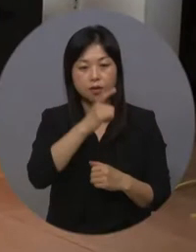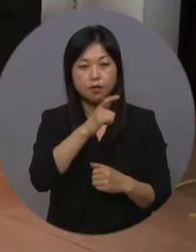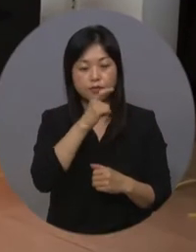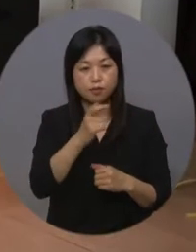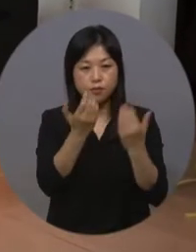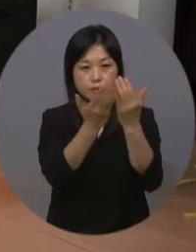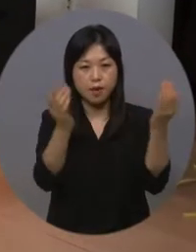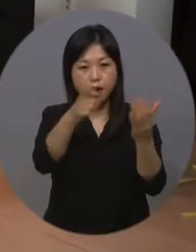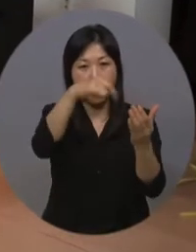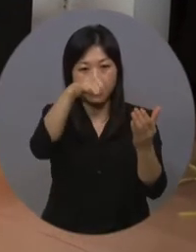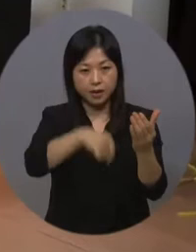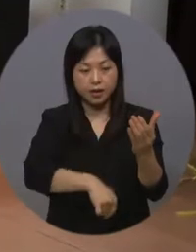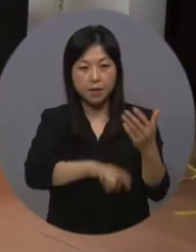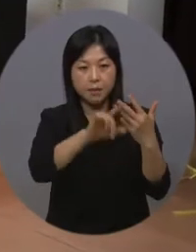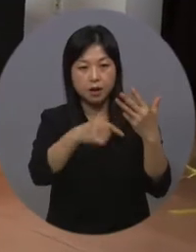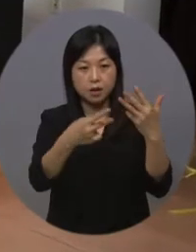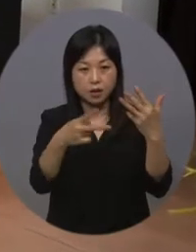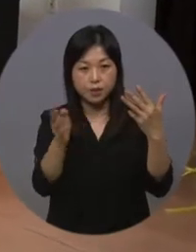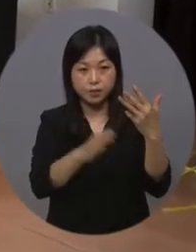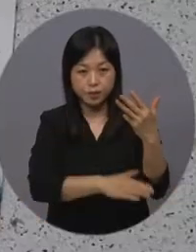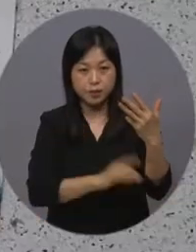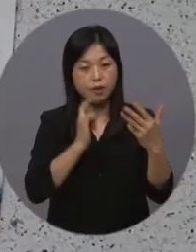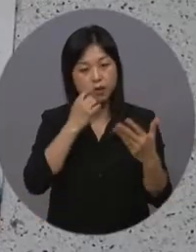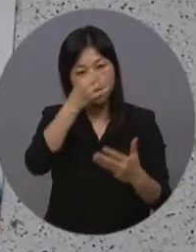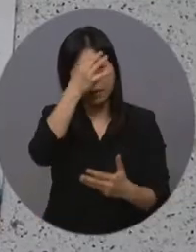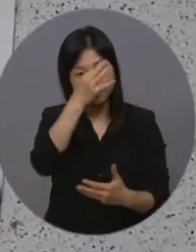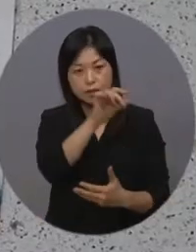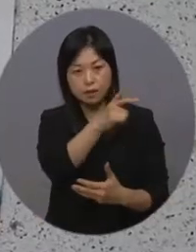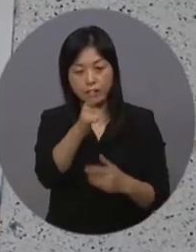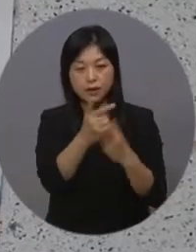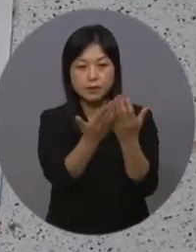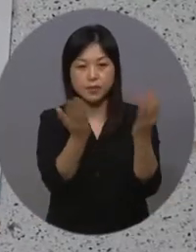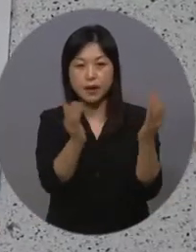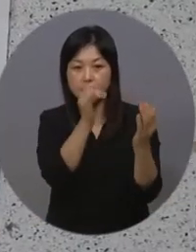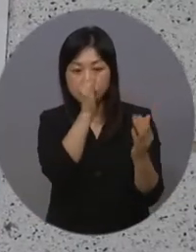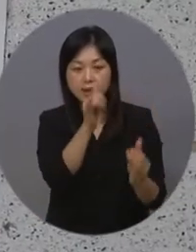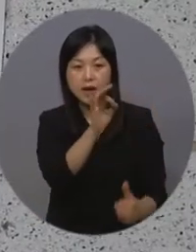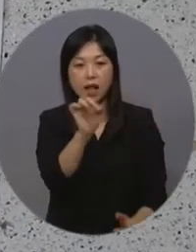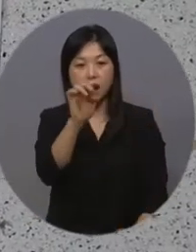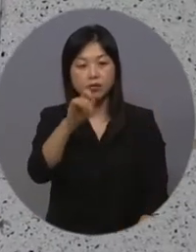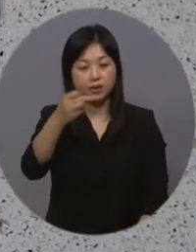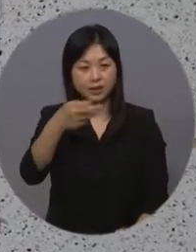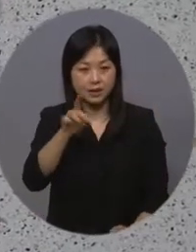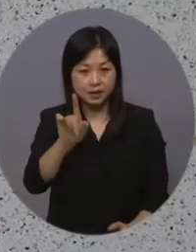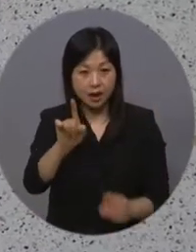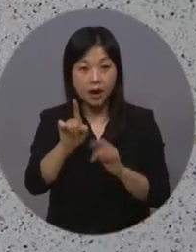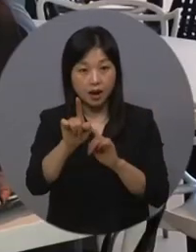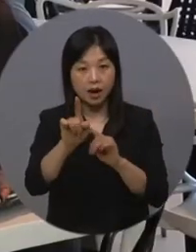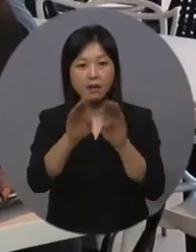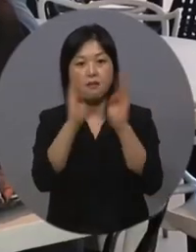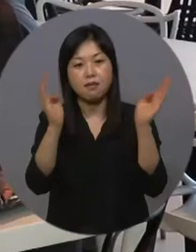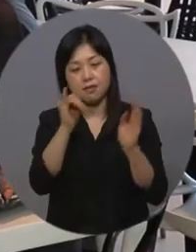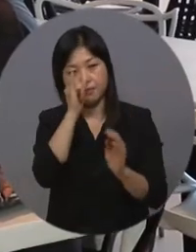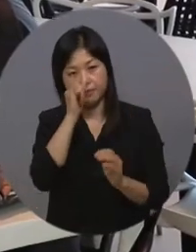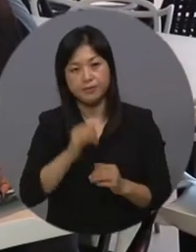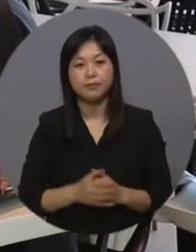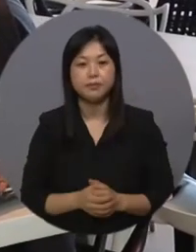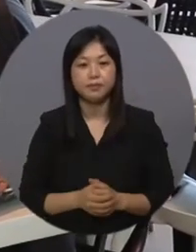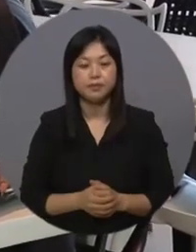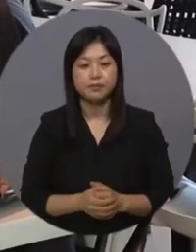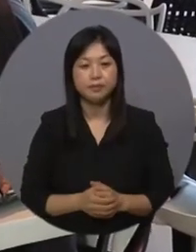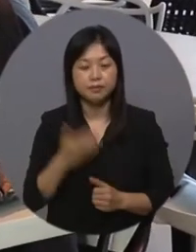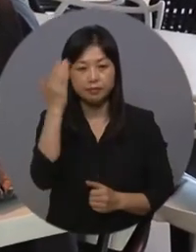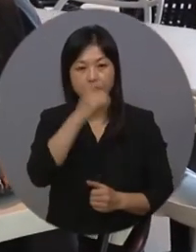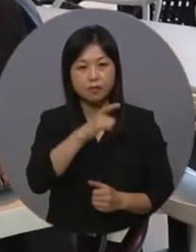2일부터 다양한 예술 작품을 한데 모아놓은 아우르다 전시회가 열려 눈길을 끌고 있습니다. 여수